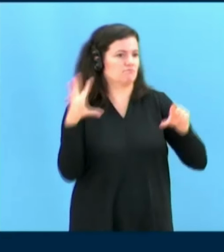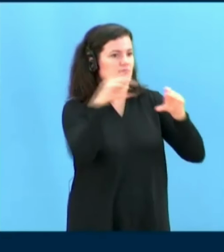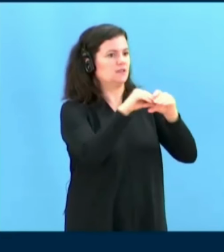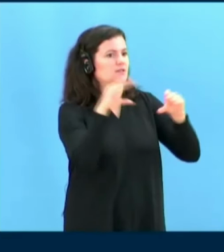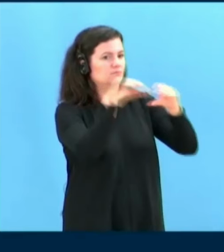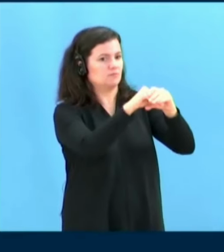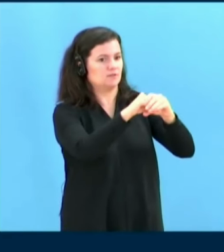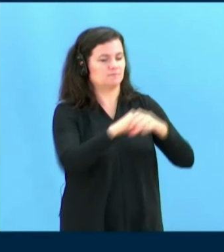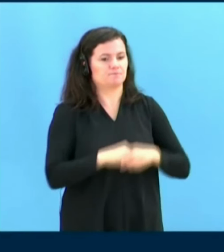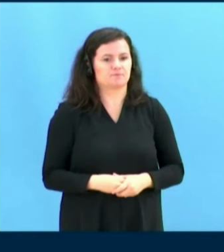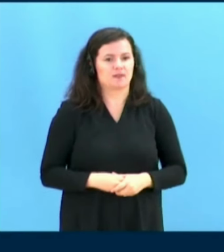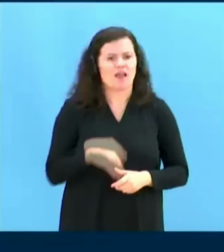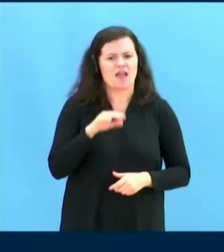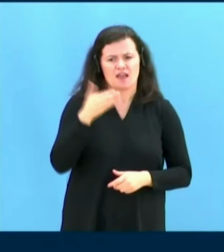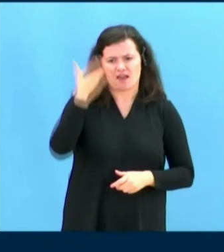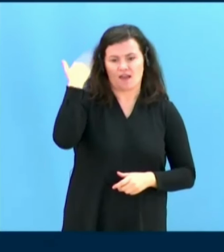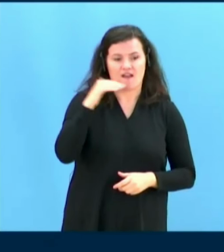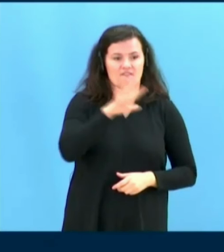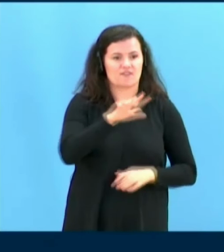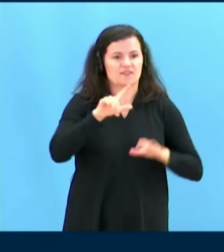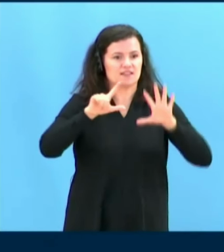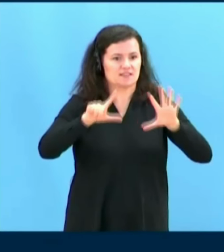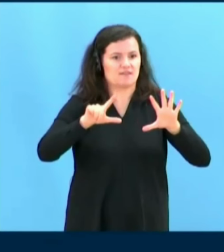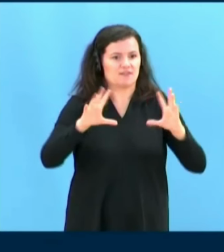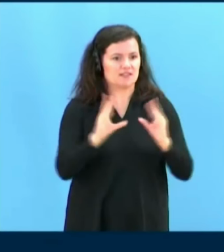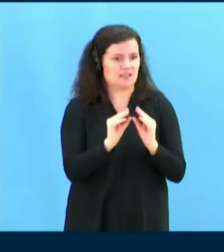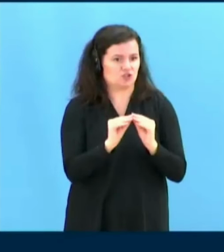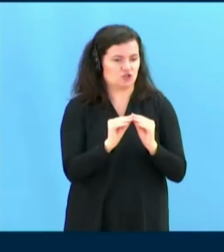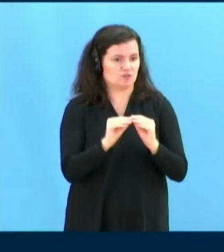на 57-й сессии Совета по правам человека